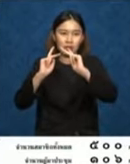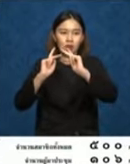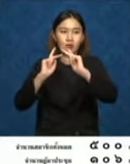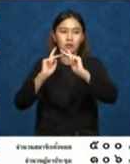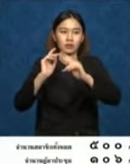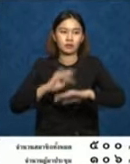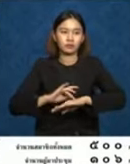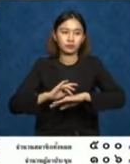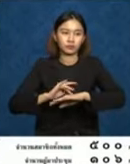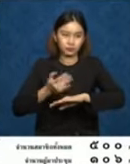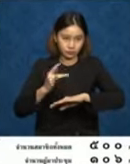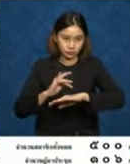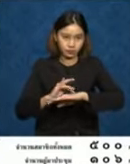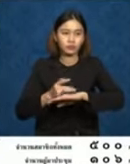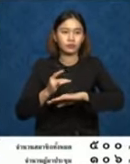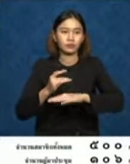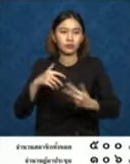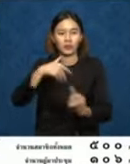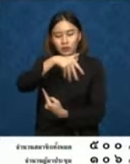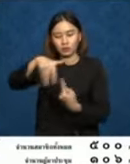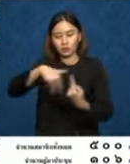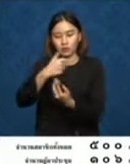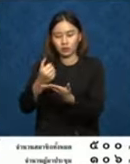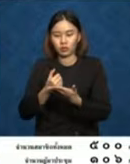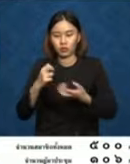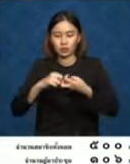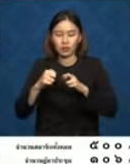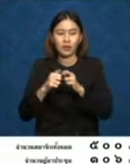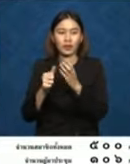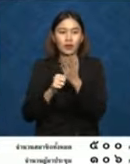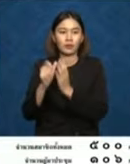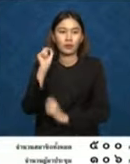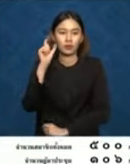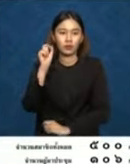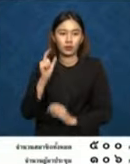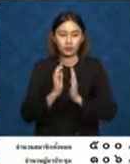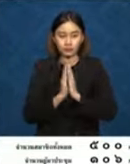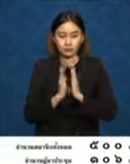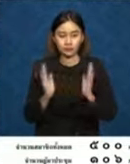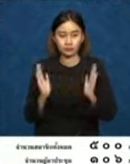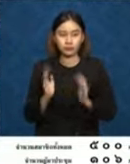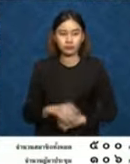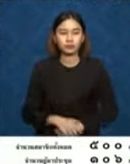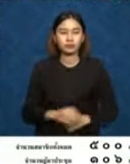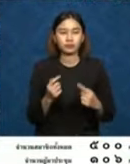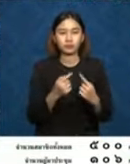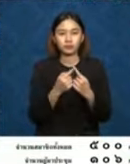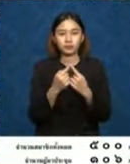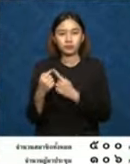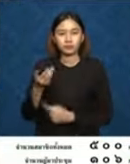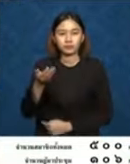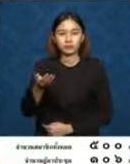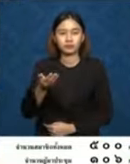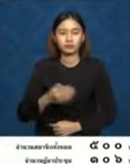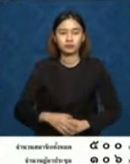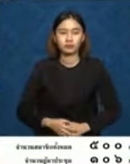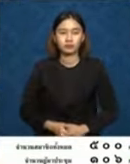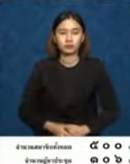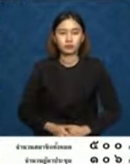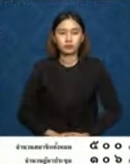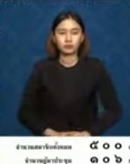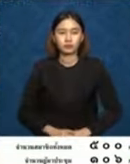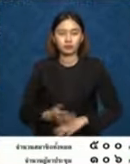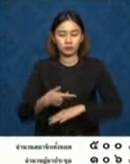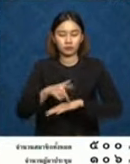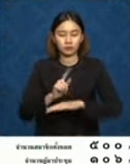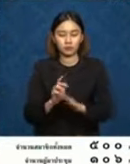าติและสิ่งแวดล้อมเข้ามาแก้ไขโดยด่วนด้วยนะคะขอบคุณค่ะ ขอบคุณครับเชิญท่านปีดาบุญเพิงครับ